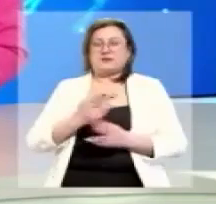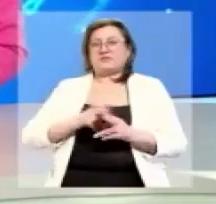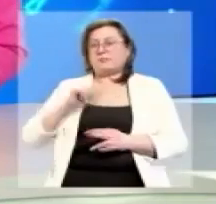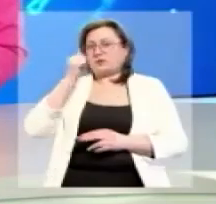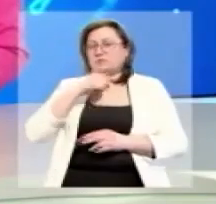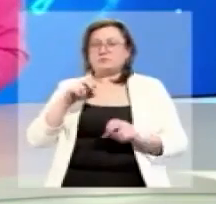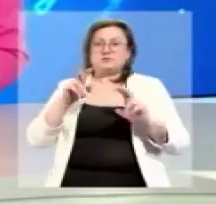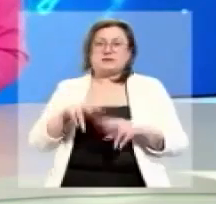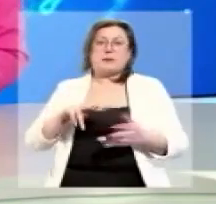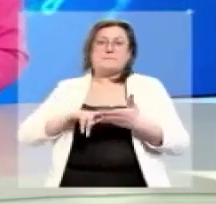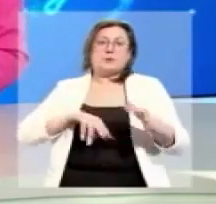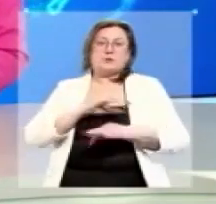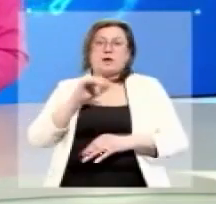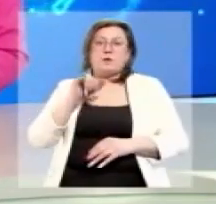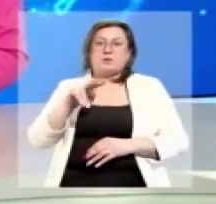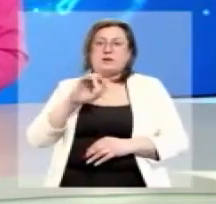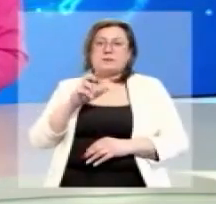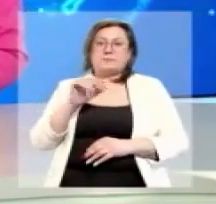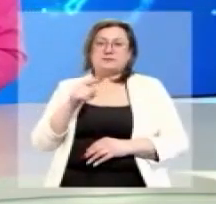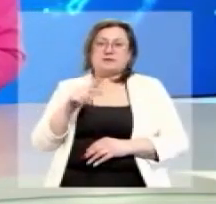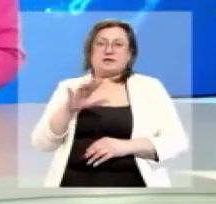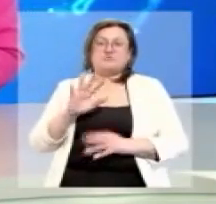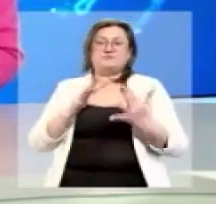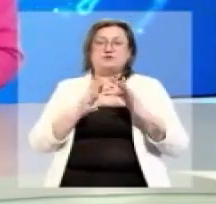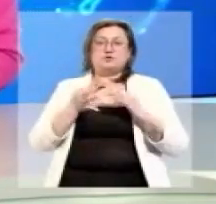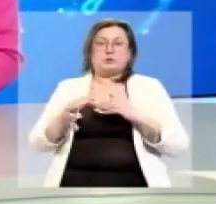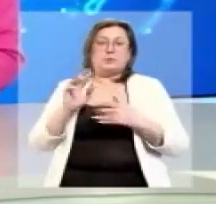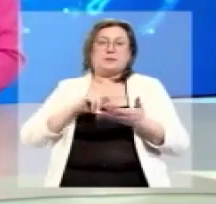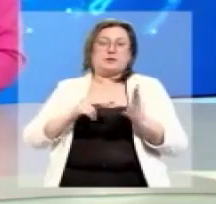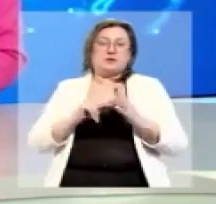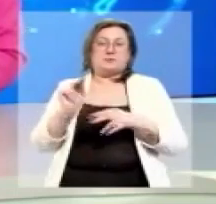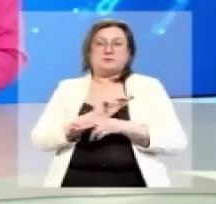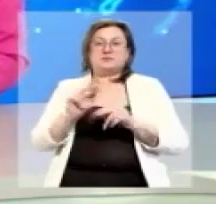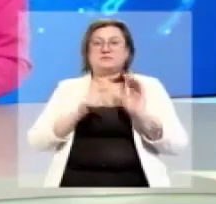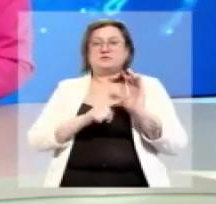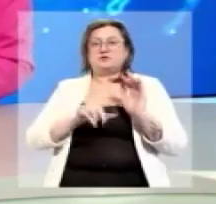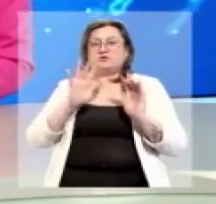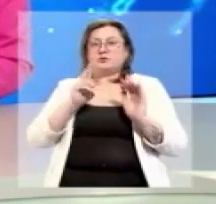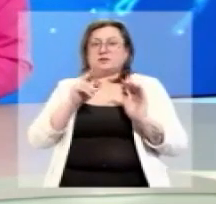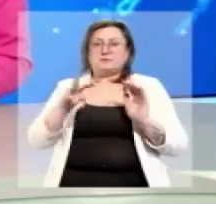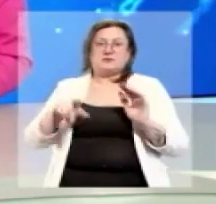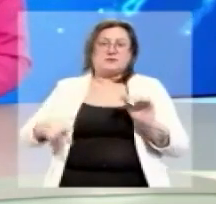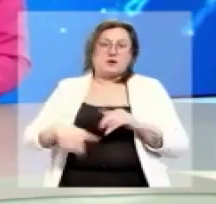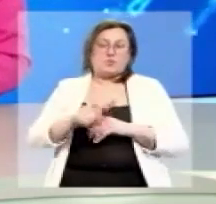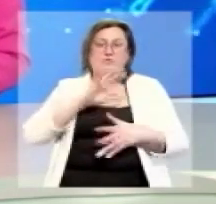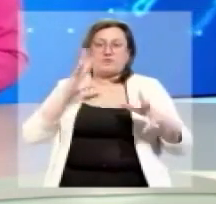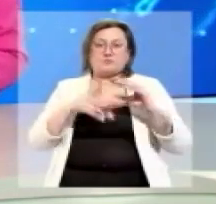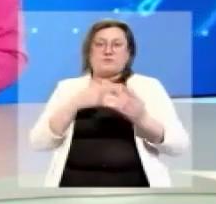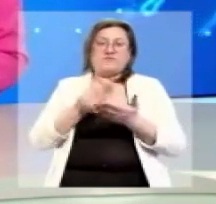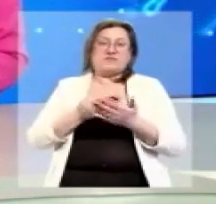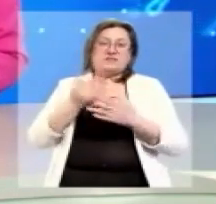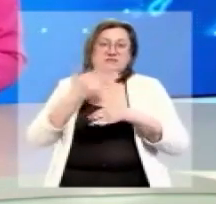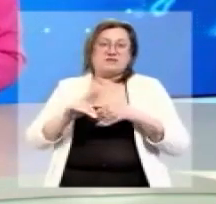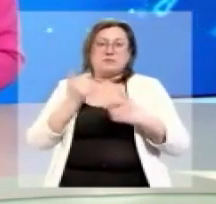В этом году в рамках специального проекта «Аул ЕЛБСГ» в селах области планируют отремонтировать 74 километра дорог. В целом финансирование